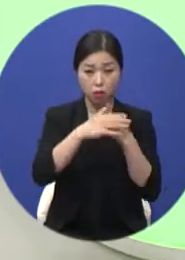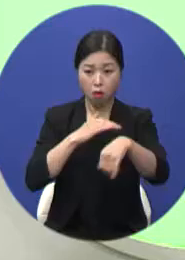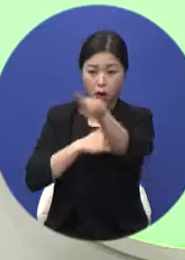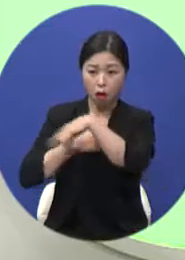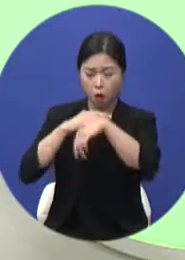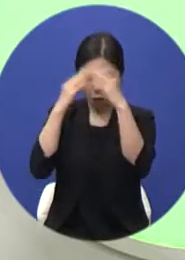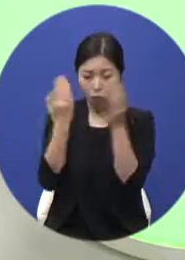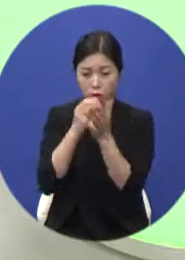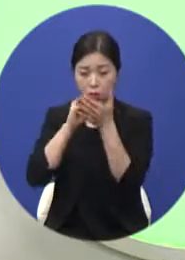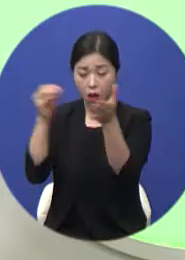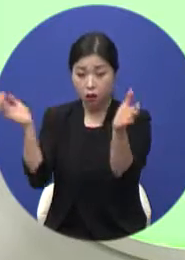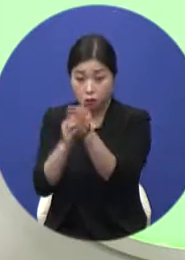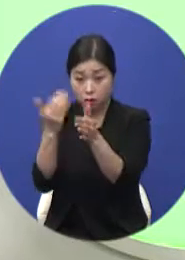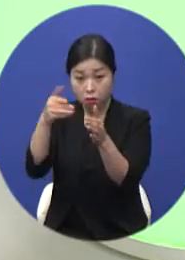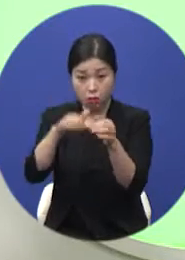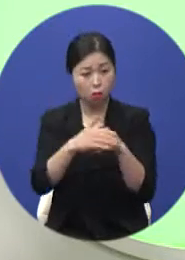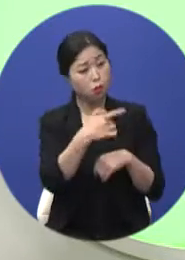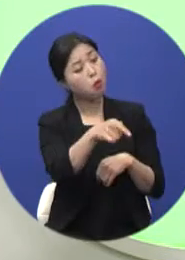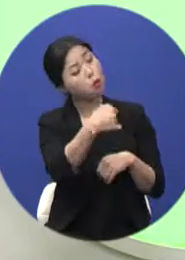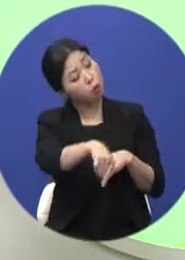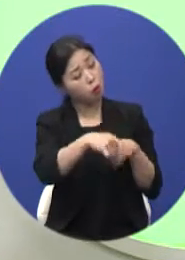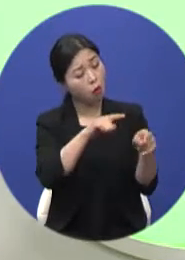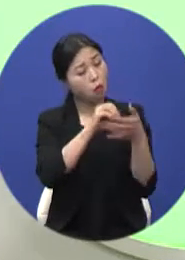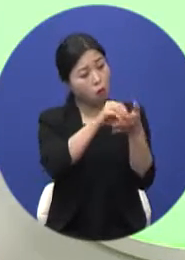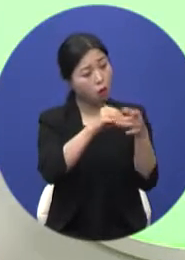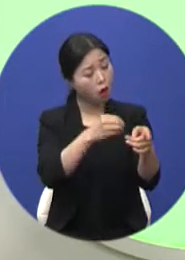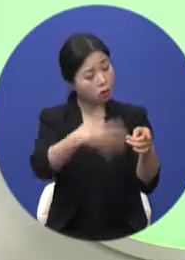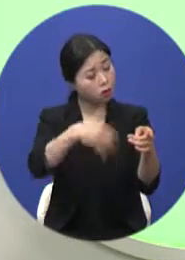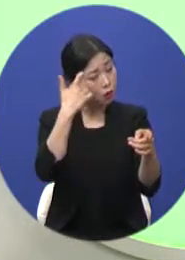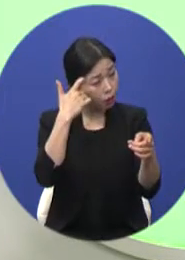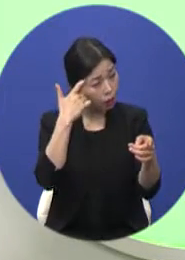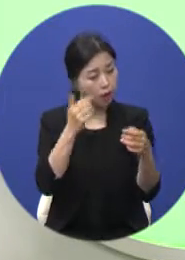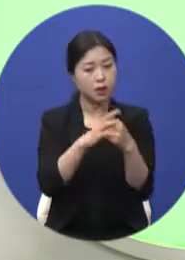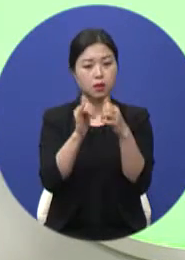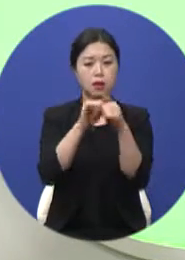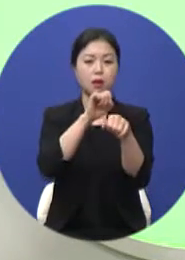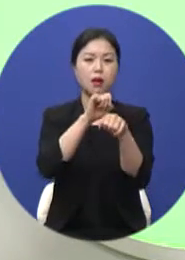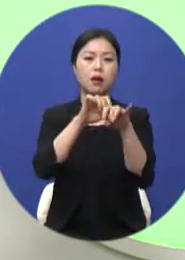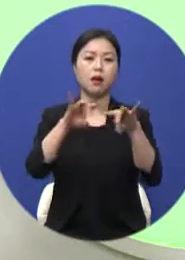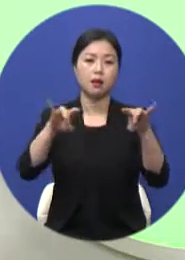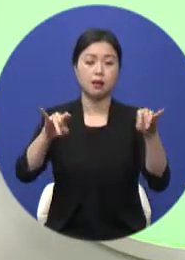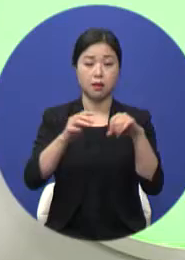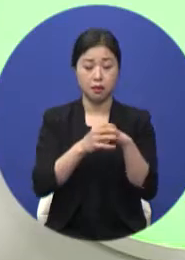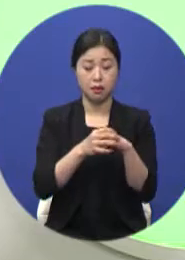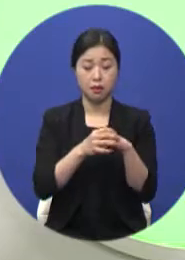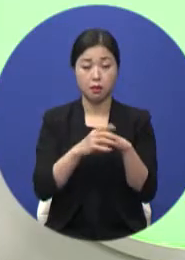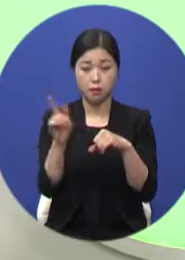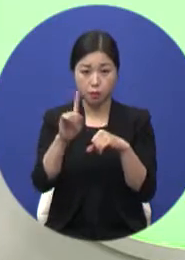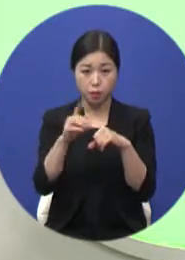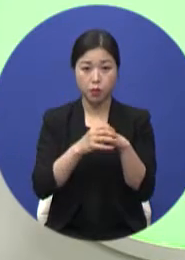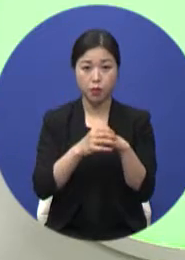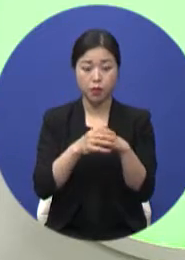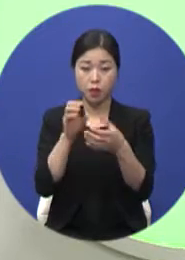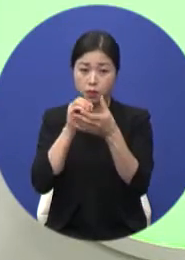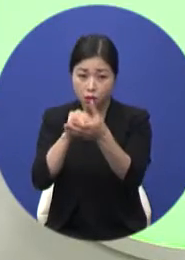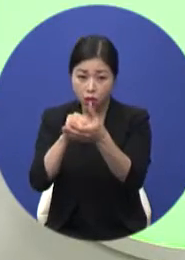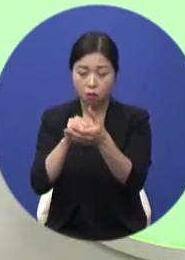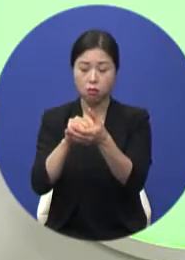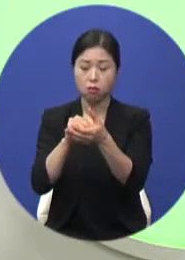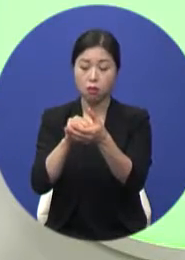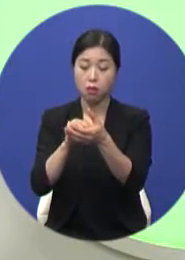넌 뭐니? 사람이 다 속도가 다른 거고 중요한 거는 방향이다.